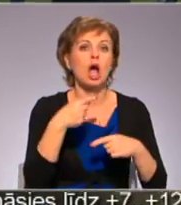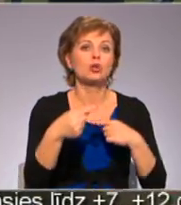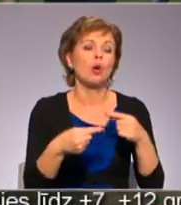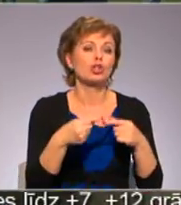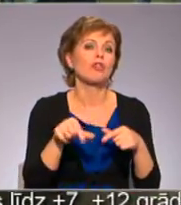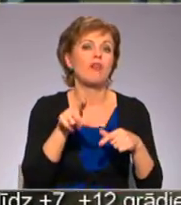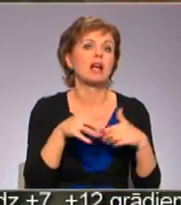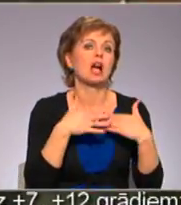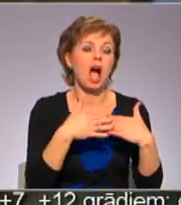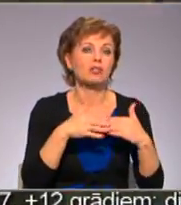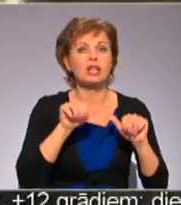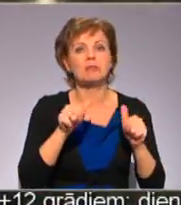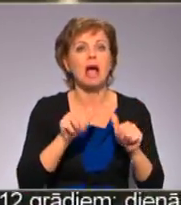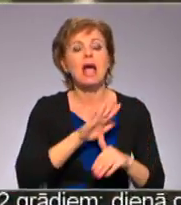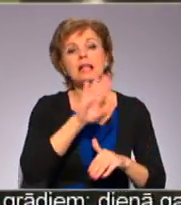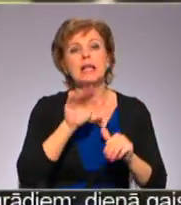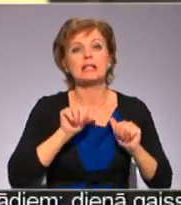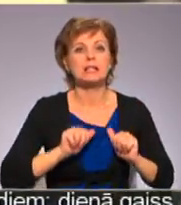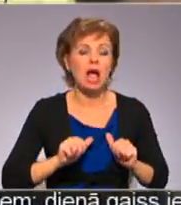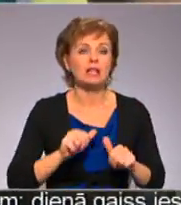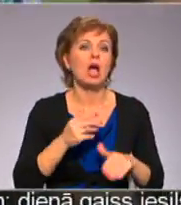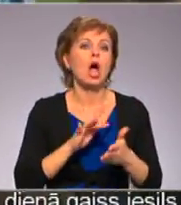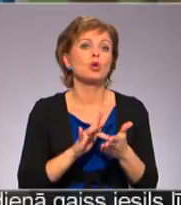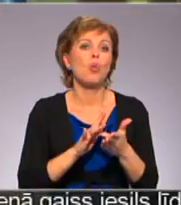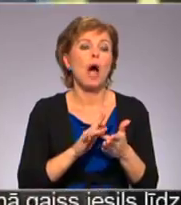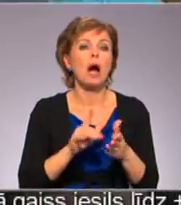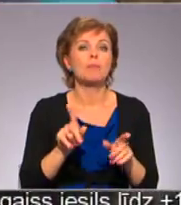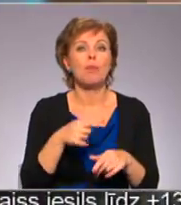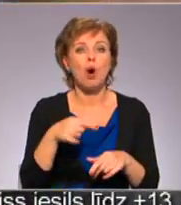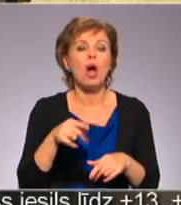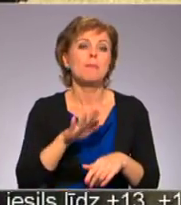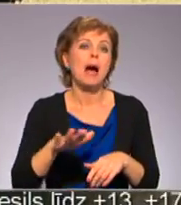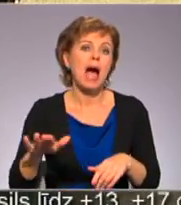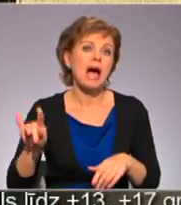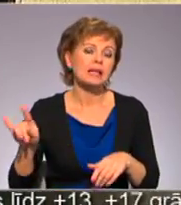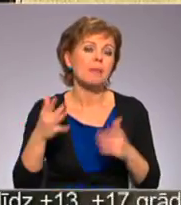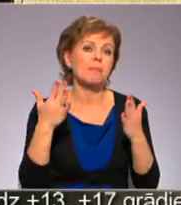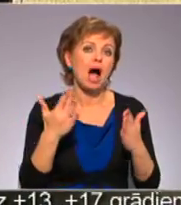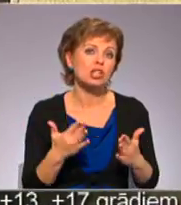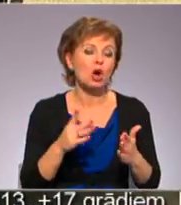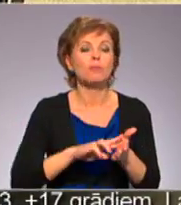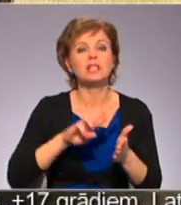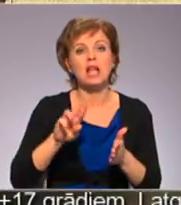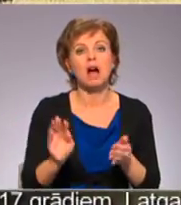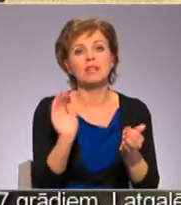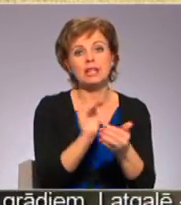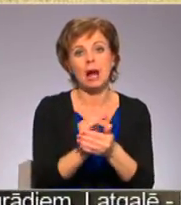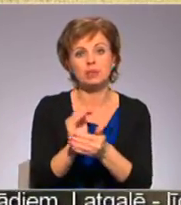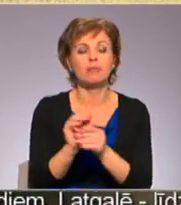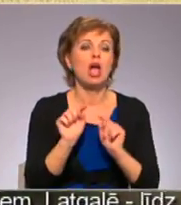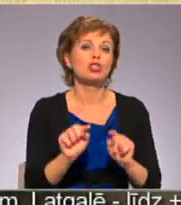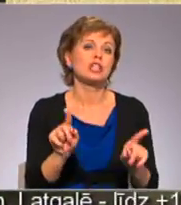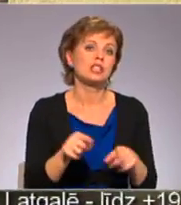vairākas aktivitātes izveidotas dienas centras Romu bērniem. Tur rīkoti pasākumi un pašvaldībā vērtē, tas ir ļāvis vairāk iepazīt tieši